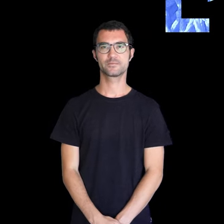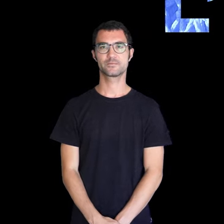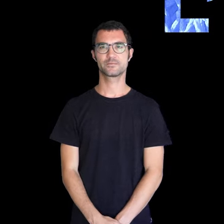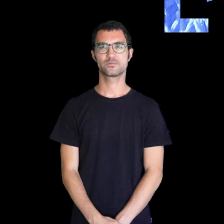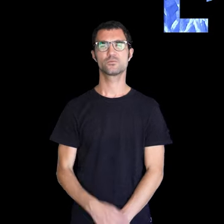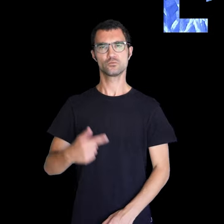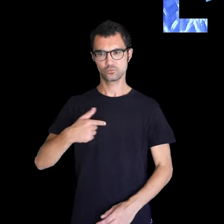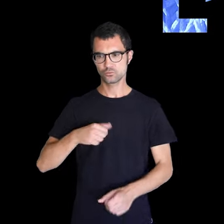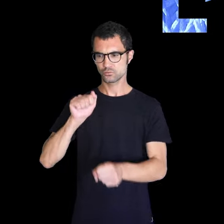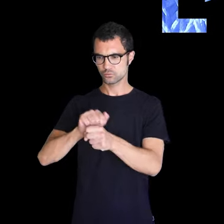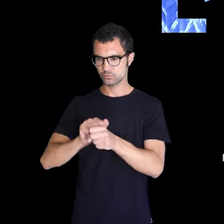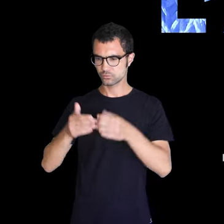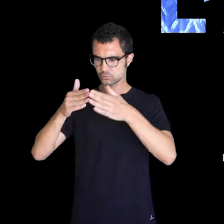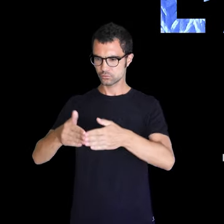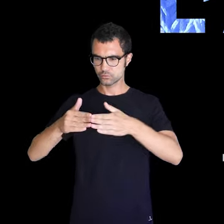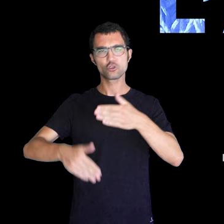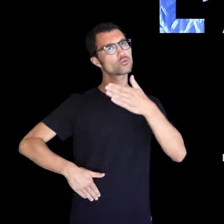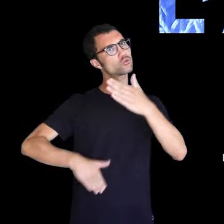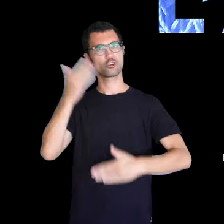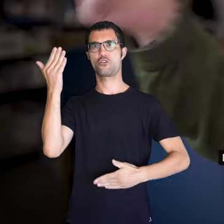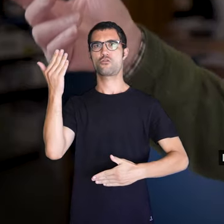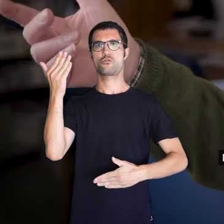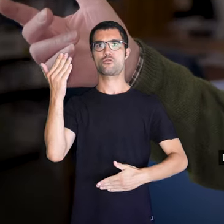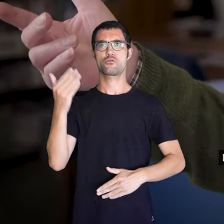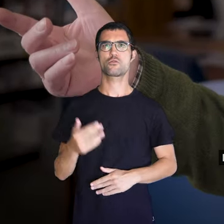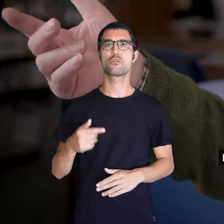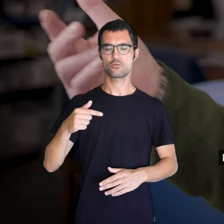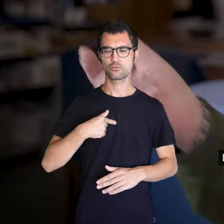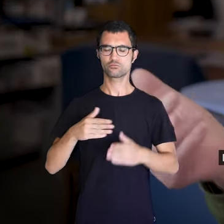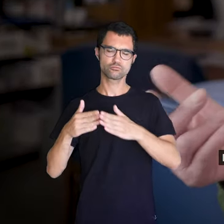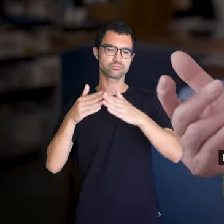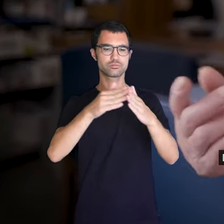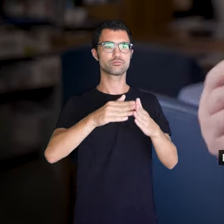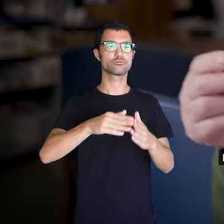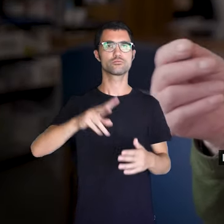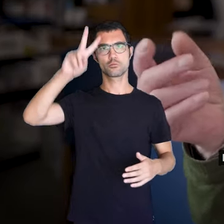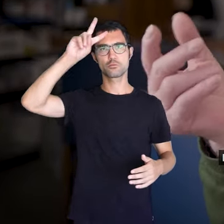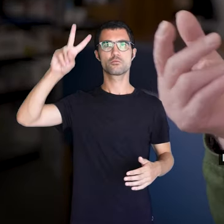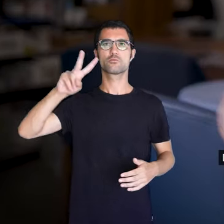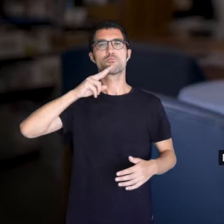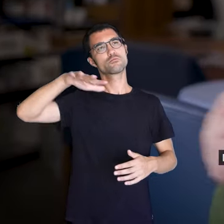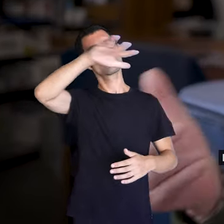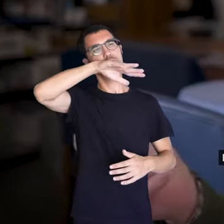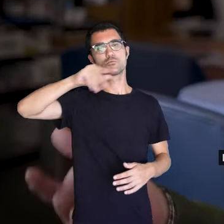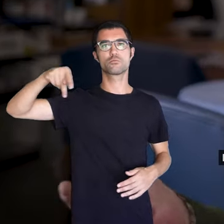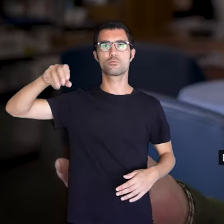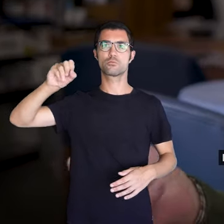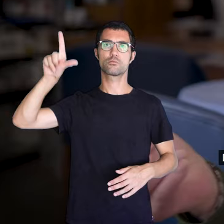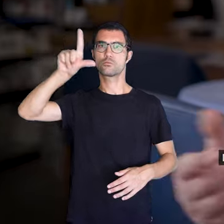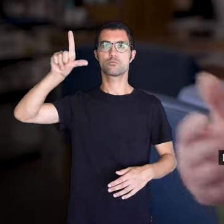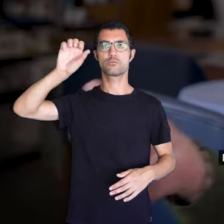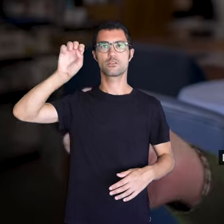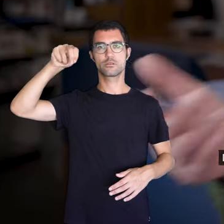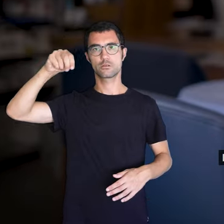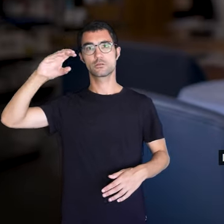Vaig fer una barca nova. Me va dur a Pollença, aquell home que m'havia de